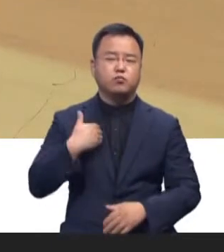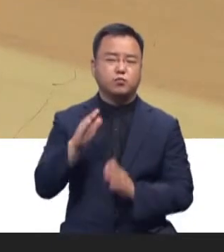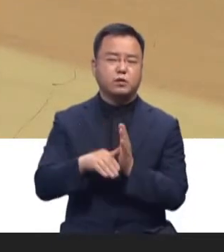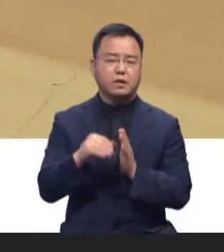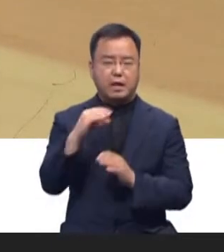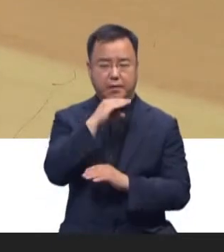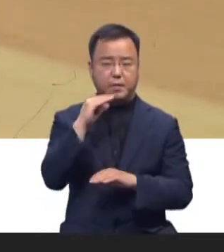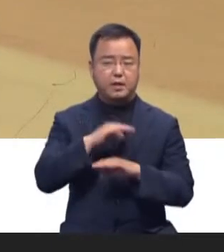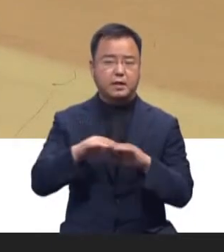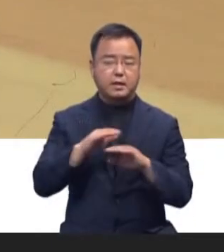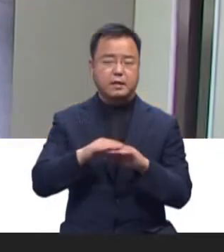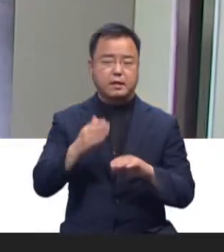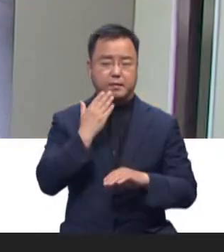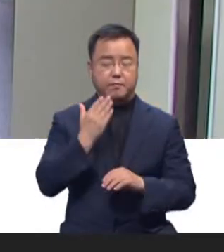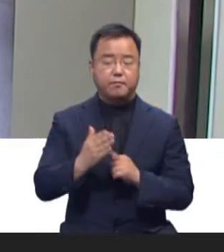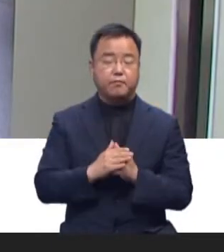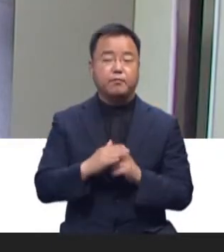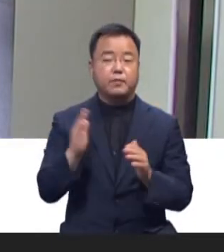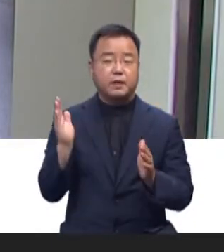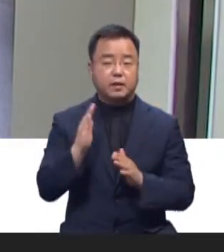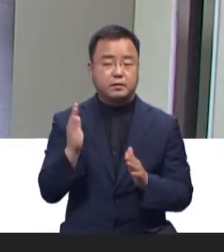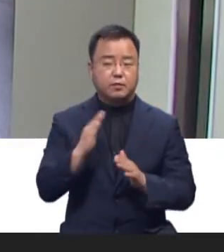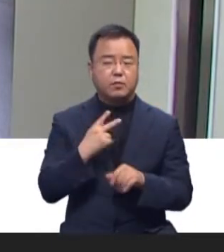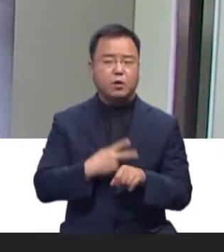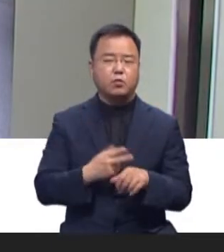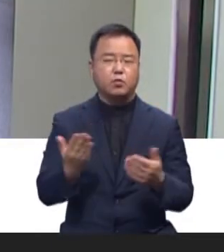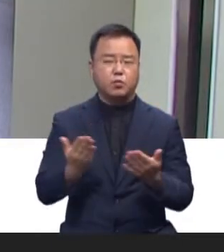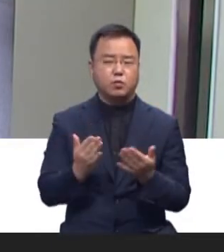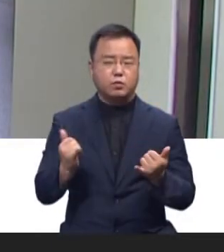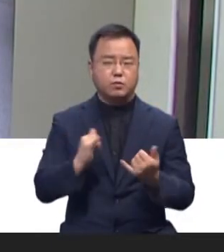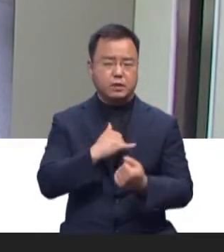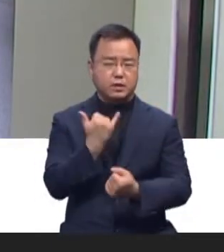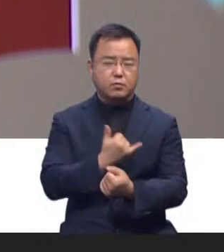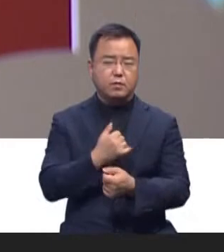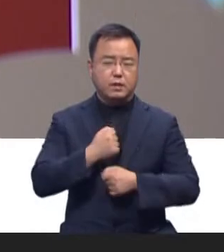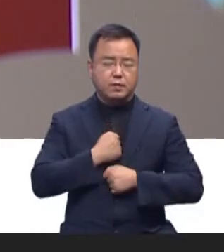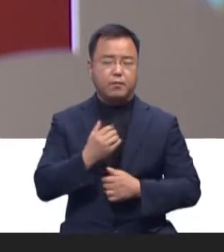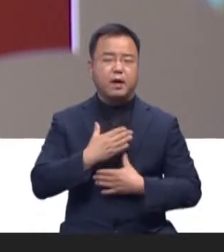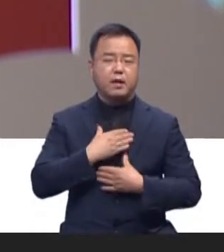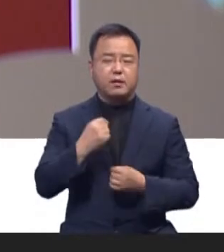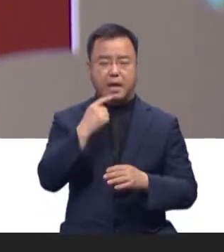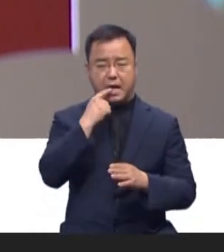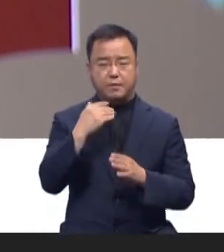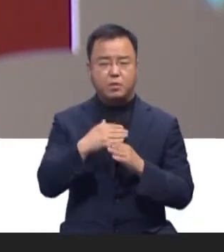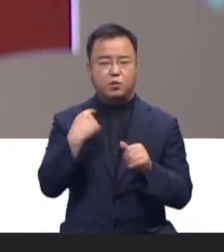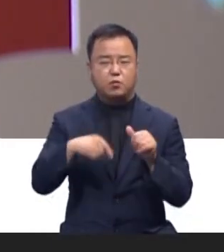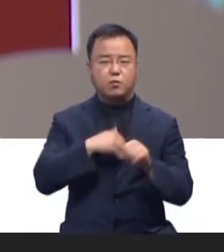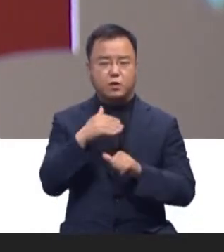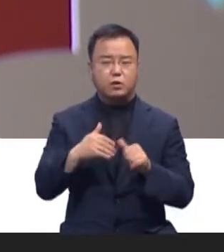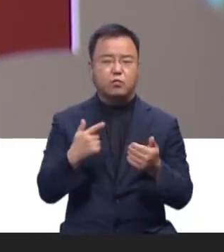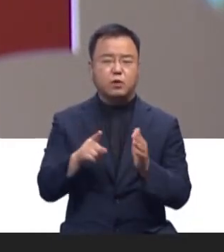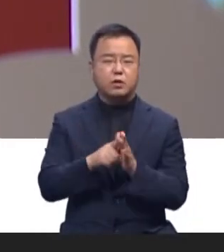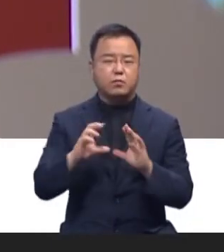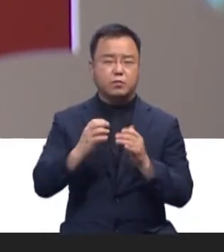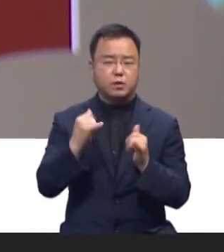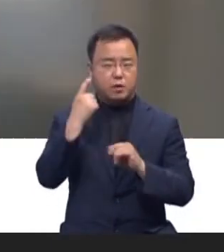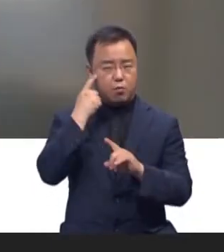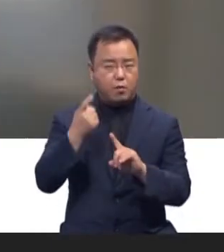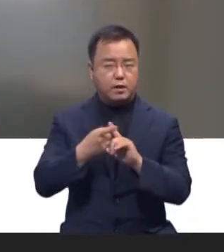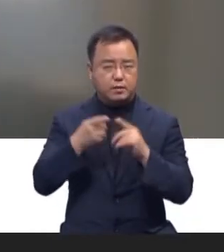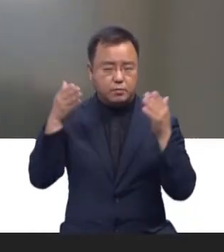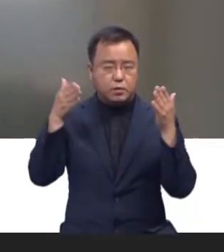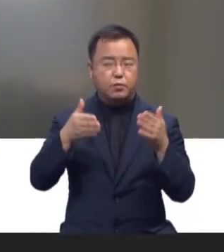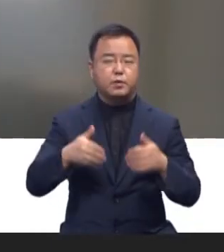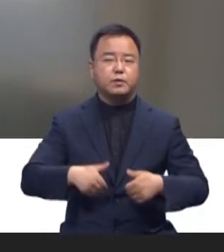있습니다. 학생과 교직원 모두의 인권이 지켜지는 안전하고 민주적인 교육 현장을 위해서 시민들이 관심의 끈을 놓지 않는 것이